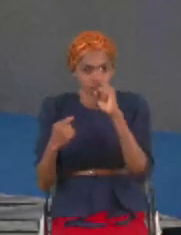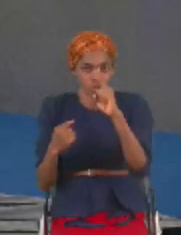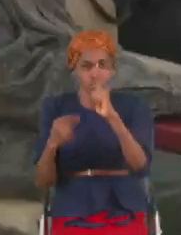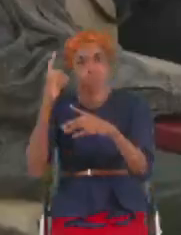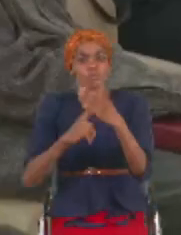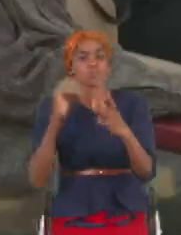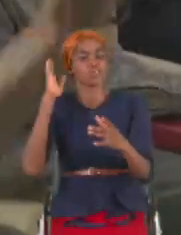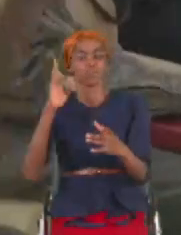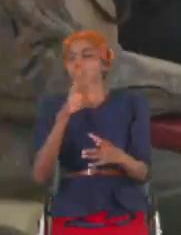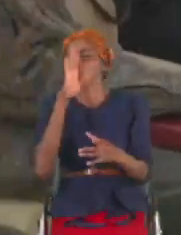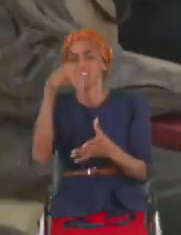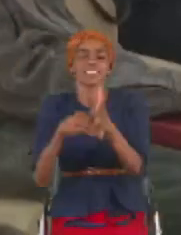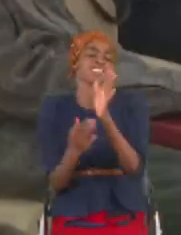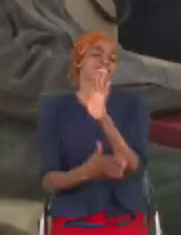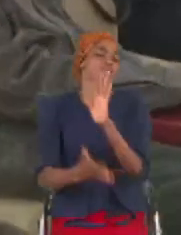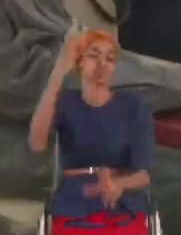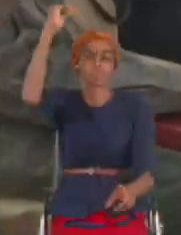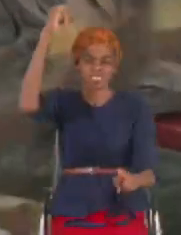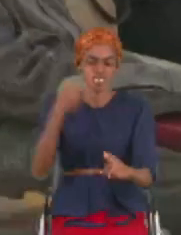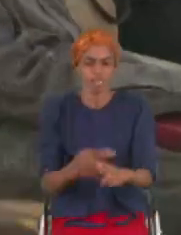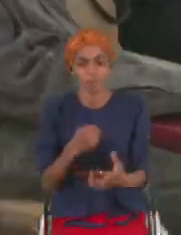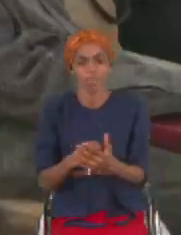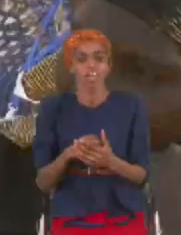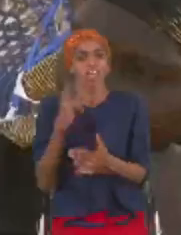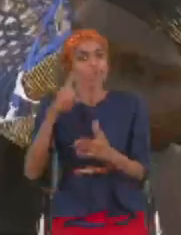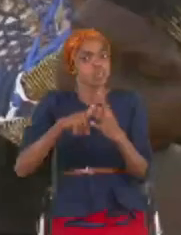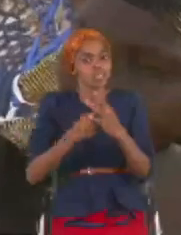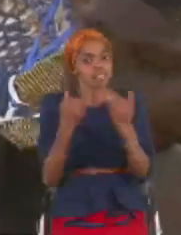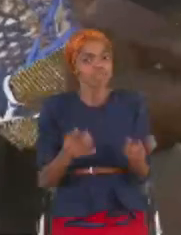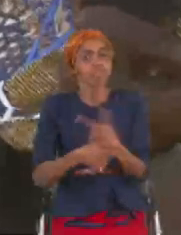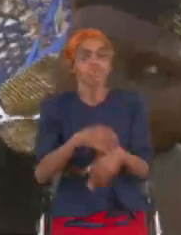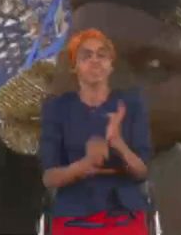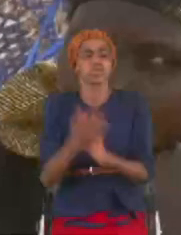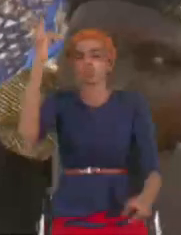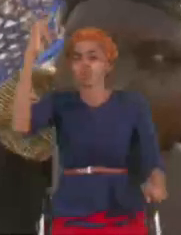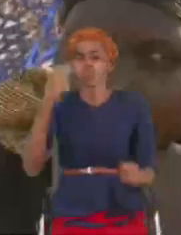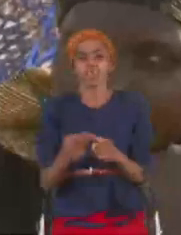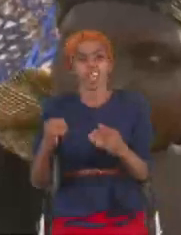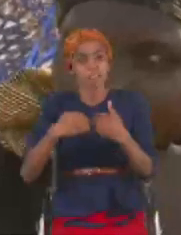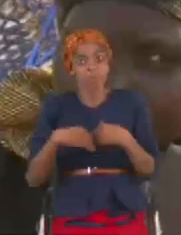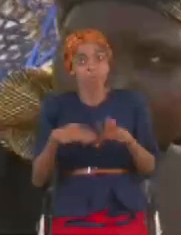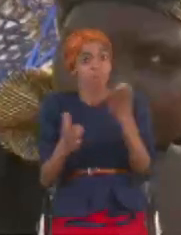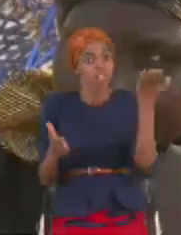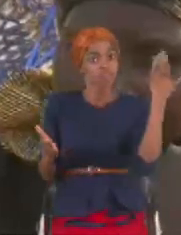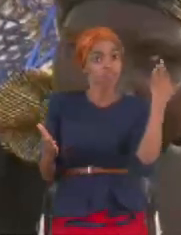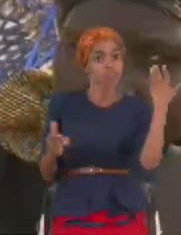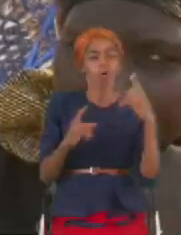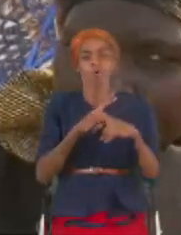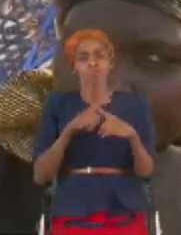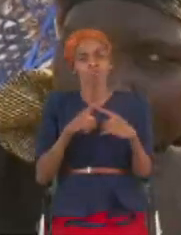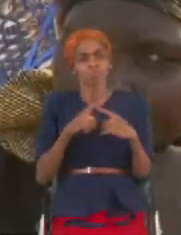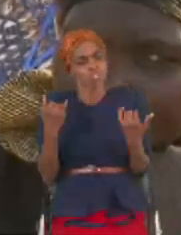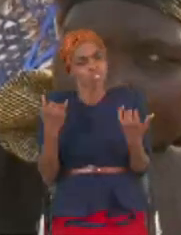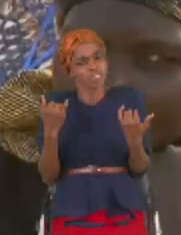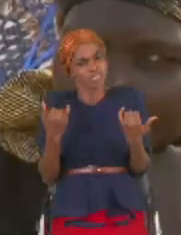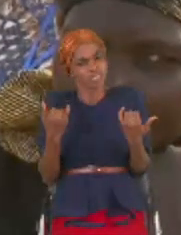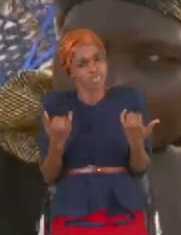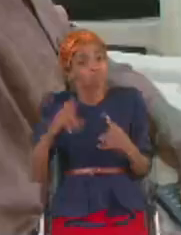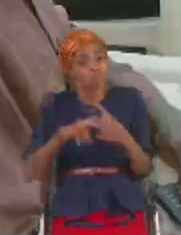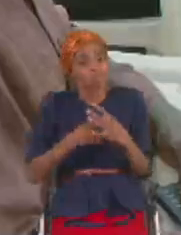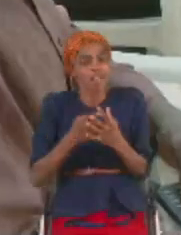fera de toi ce que tu dois de venir il va commencer aujourd'hui et le faisait avant mais il va